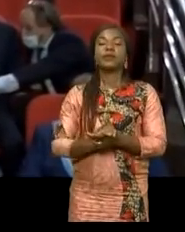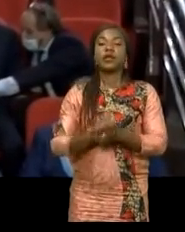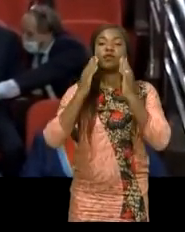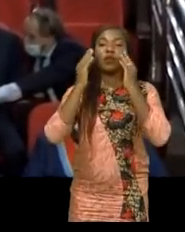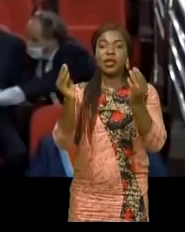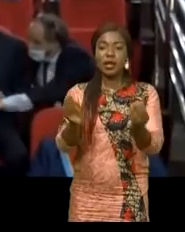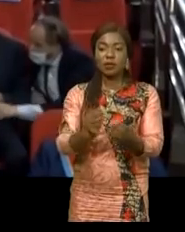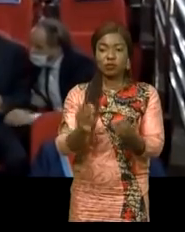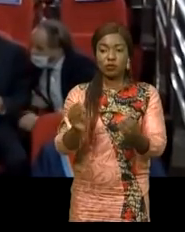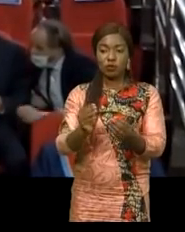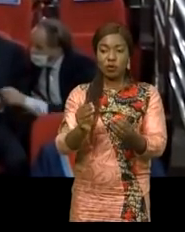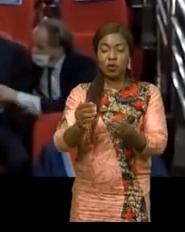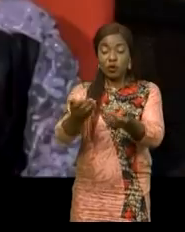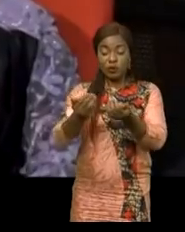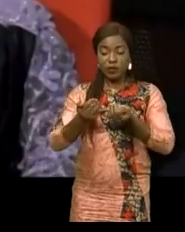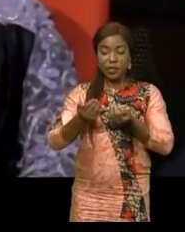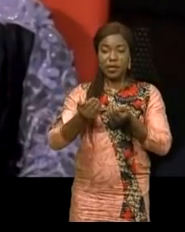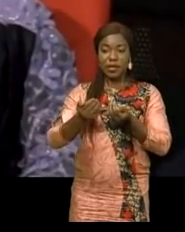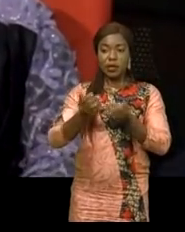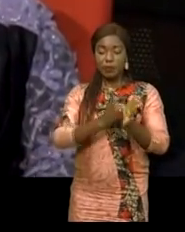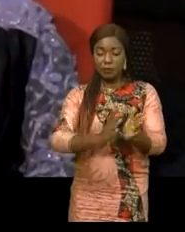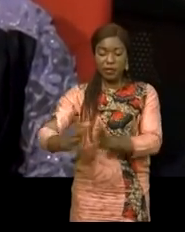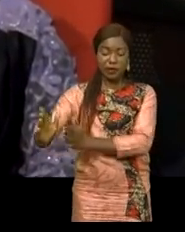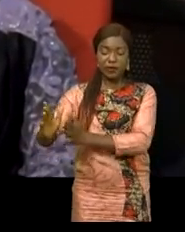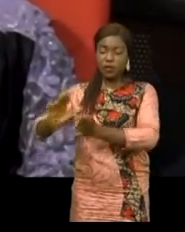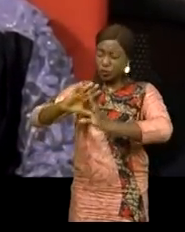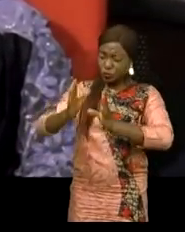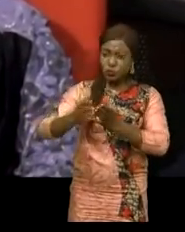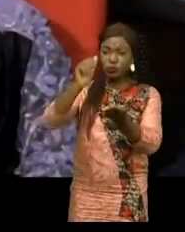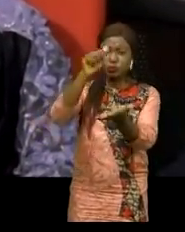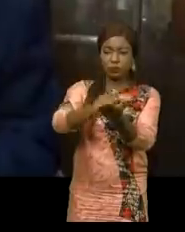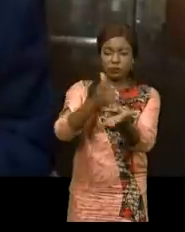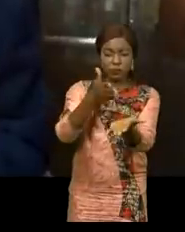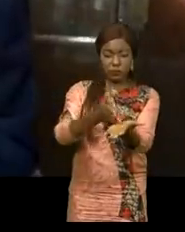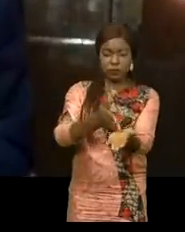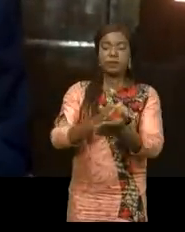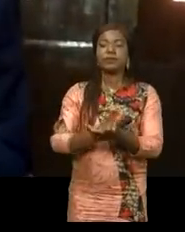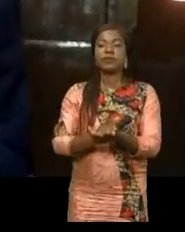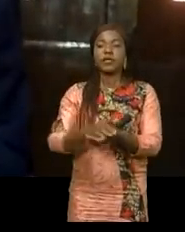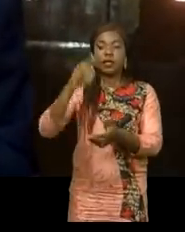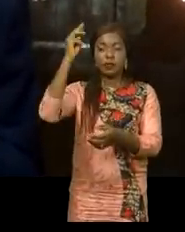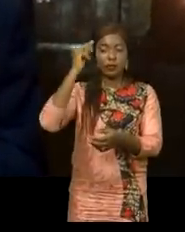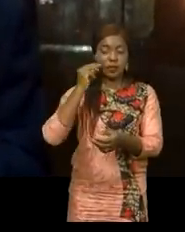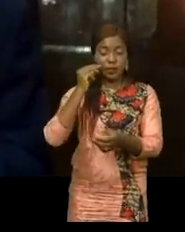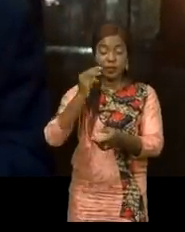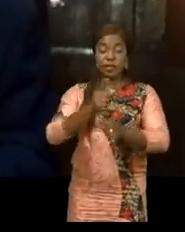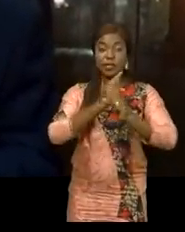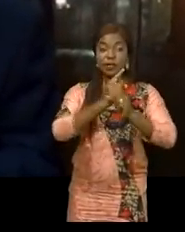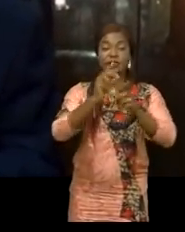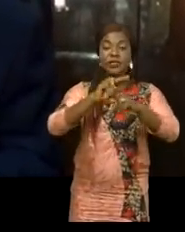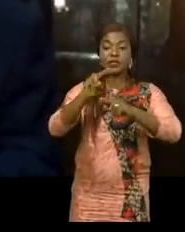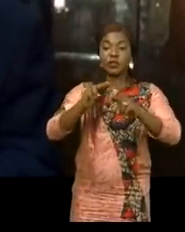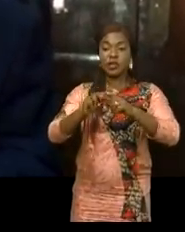par une gestion des ressources humaines planifier des effectifs et des emplois le ministre de la défense nationale et des anciens